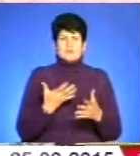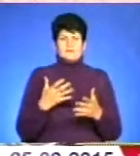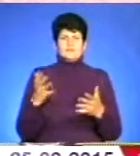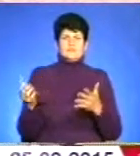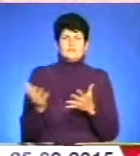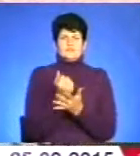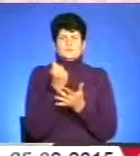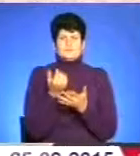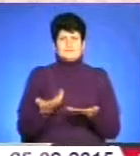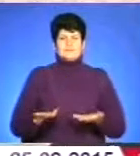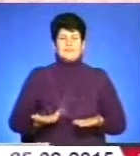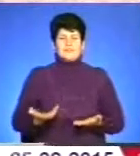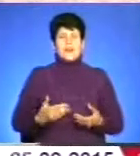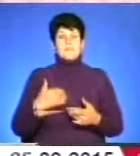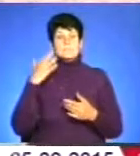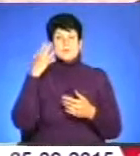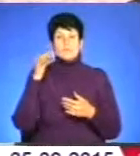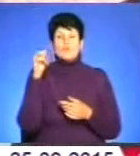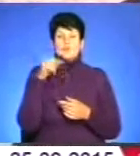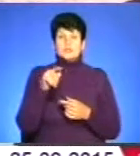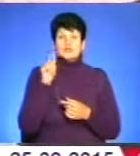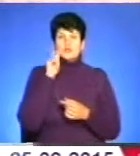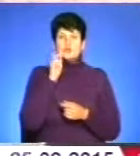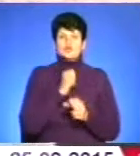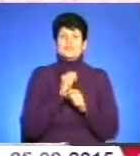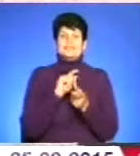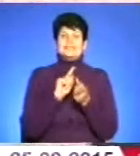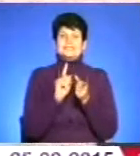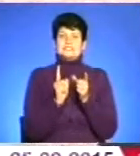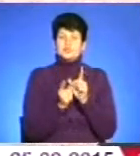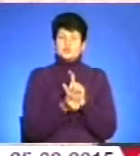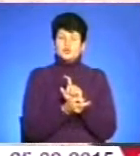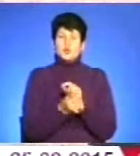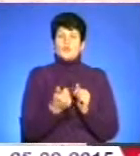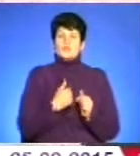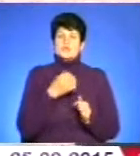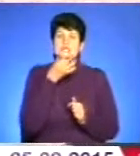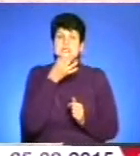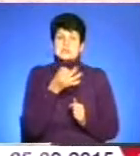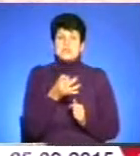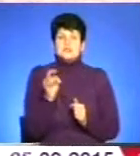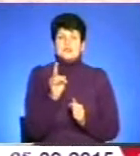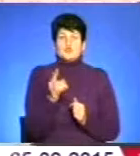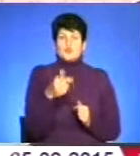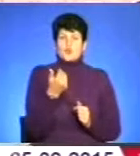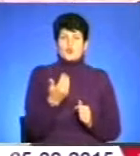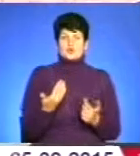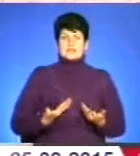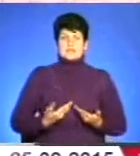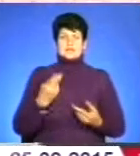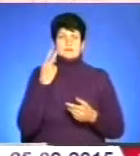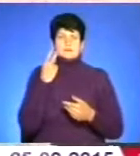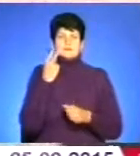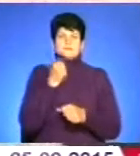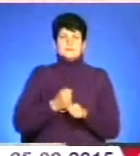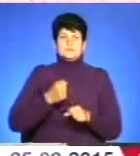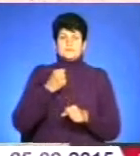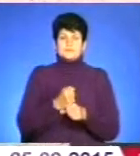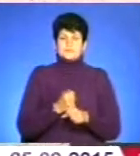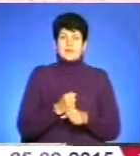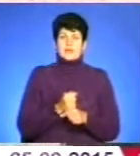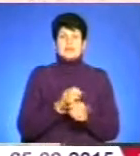життєві, але завжди мріяв про те, щоб зробити Україну іншою. Хочу сказати, що його життя – це була суцільна праця, і